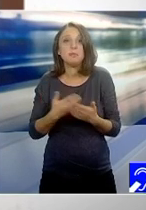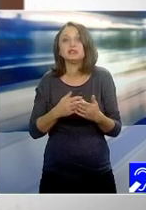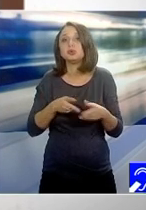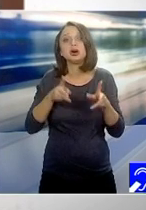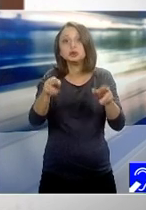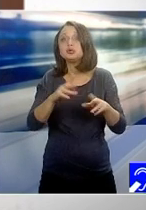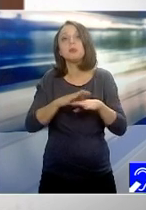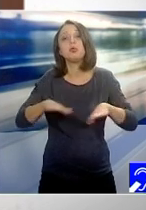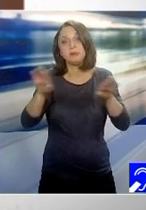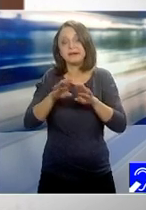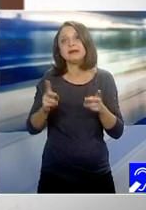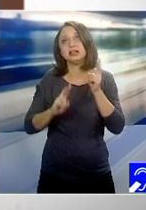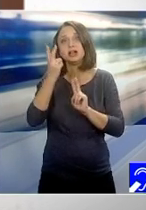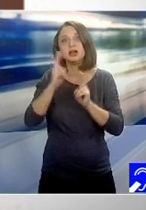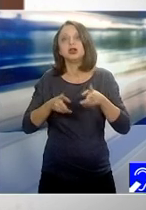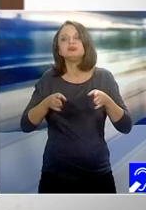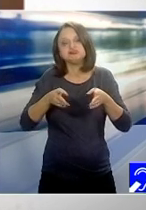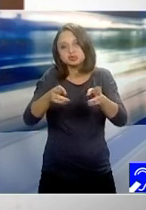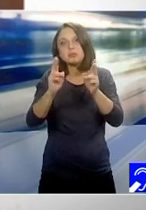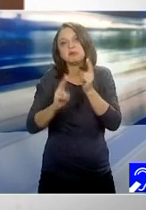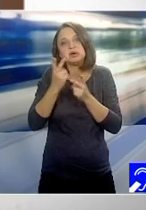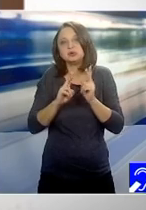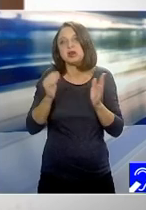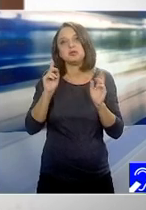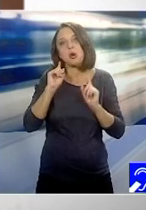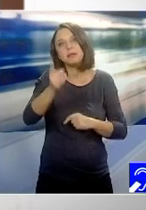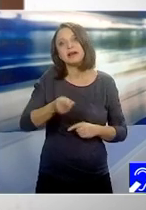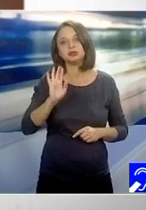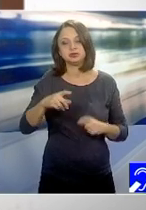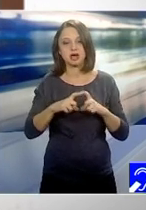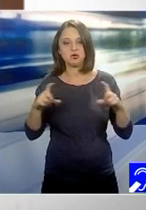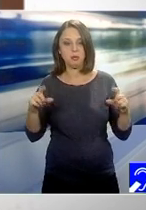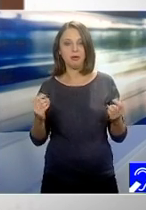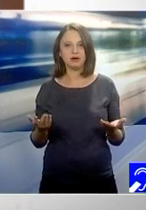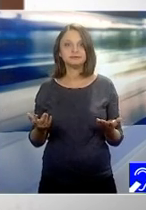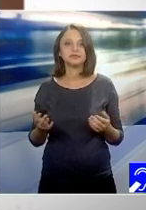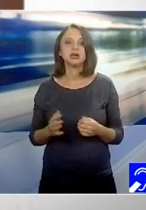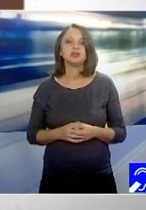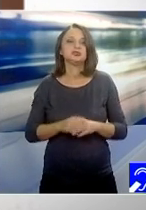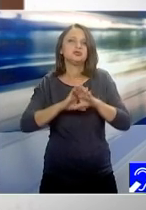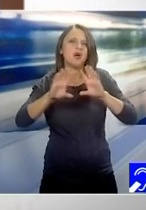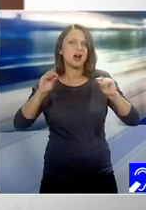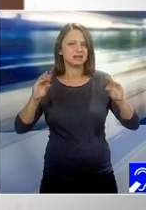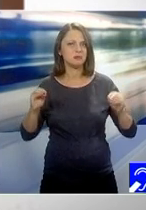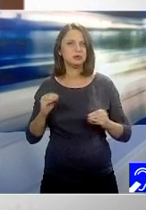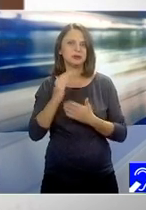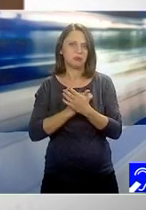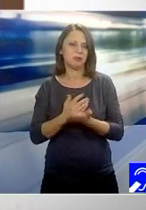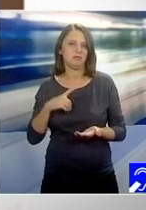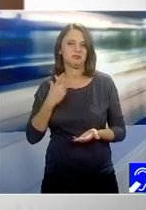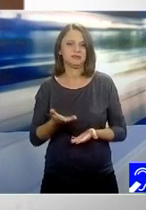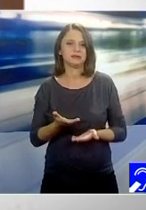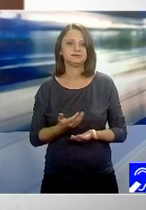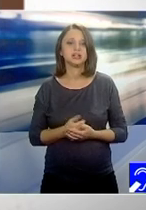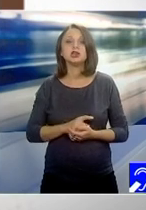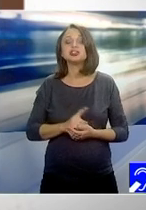fie înmatriculate și din păcate s-a dezvoltat încă o serie de fisuri care fac să nu-și atingă